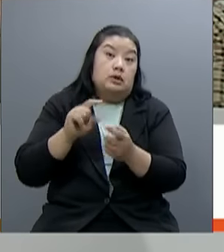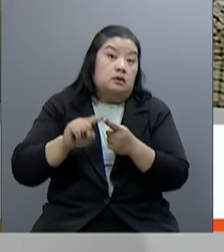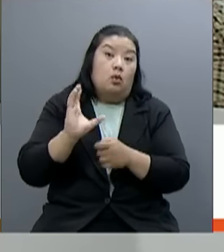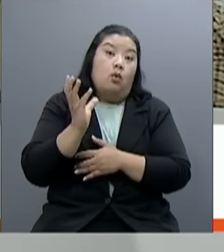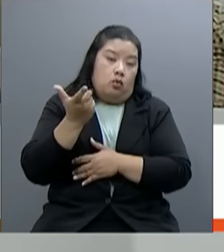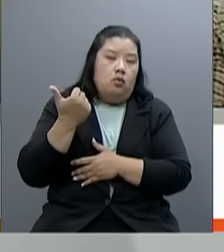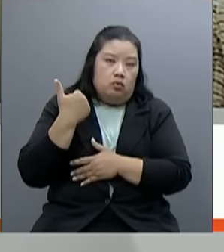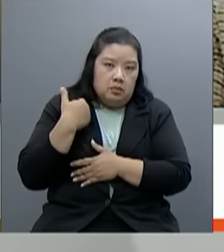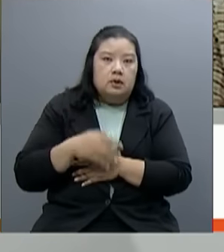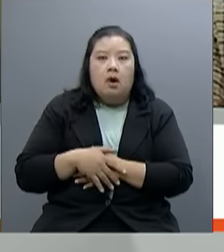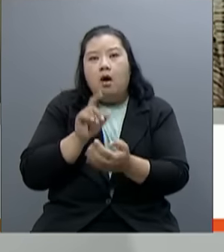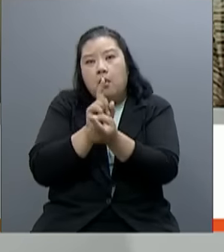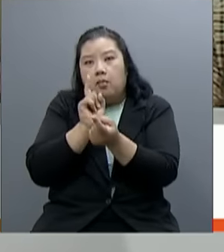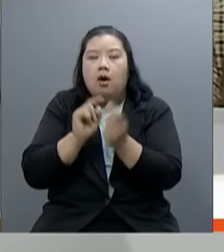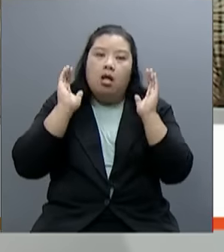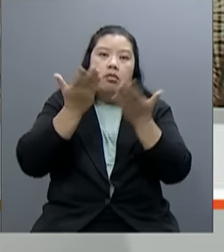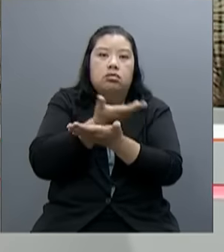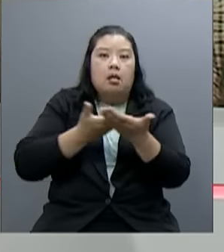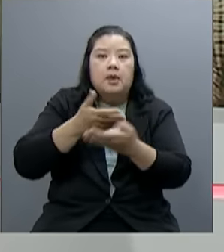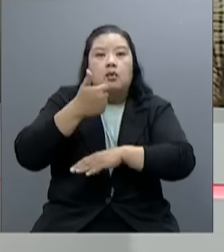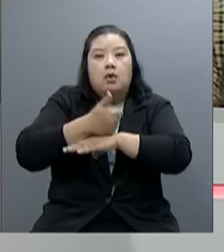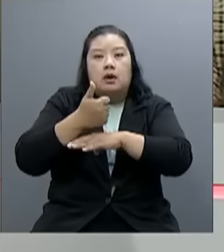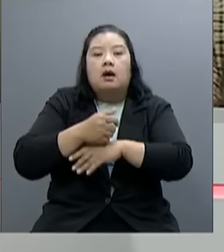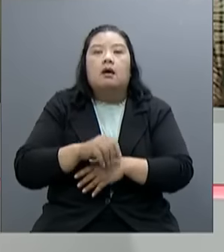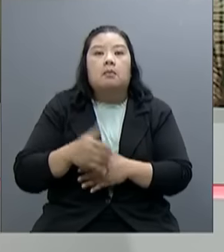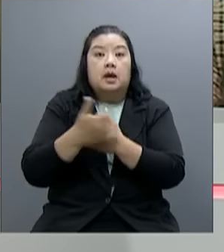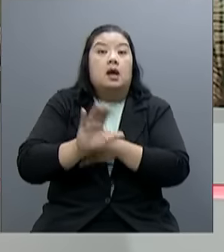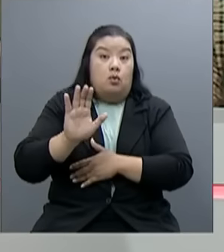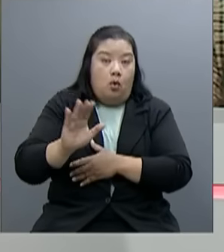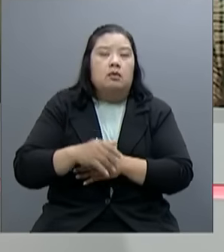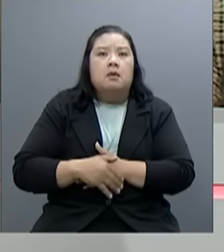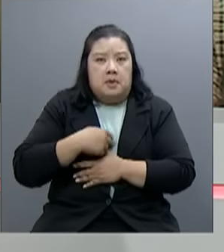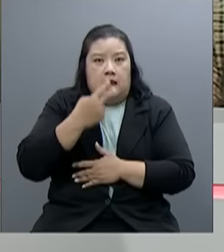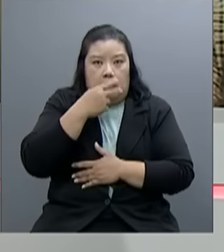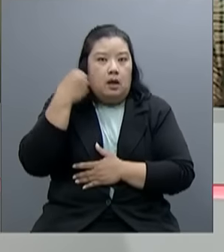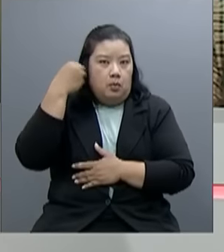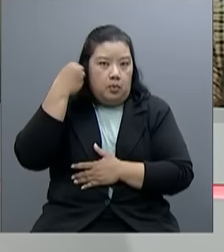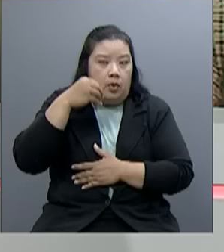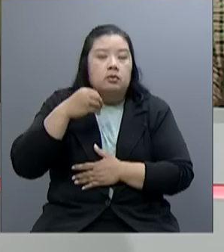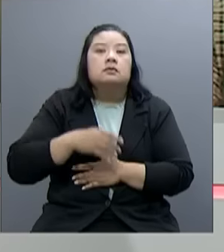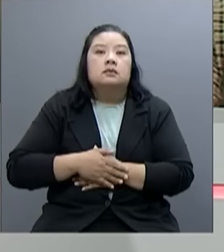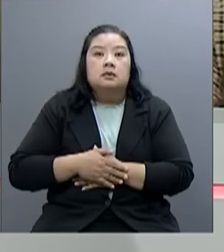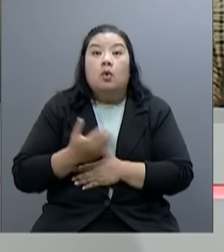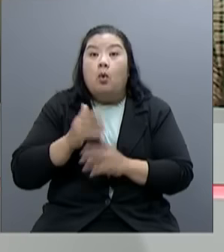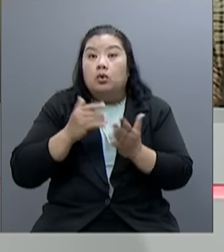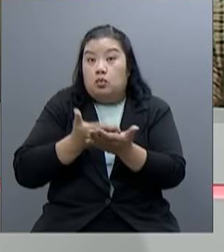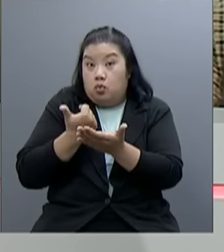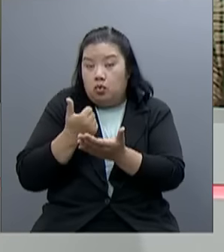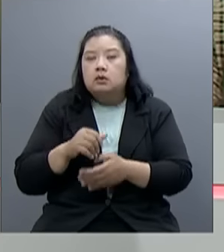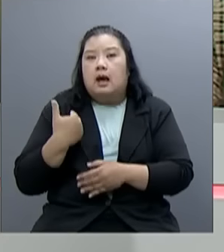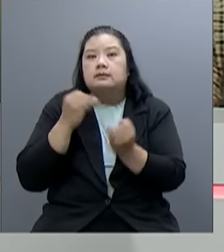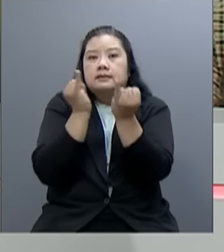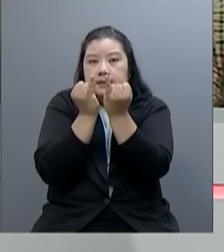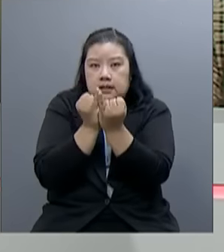จักหรือว่าได้พูดคุยแลกเปลี่ยนความคิดเห็นกับผู้นำประเทศแล้วก็เคยมีตัวอย่างให้ได้เห็นกันหลายครั้งแล้วค่ะที่นักธุรกิจอาจจะไปสนิท